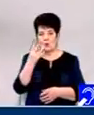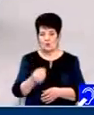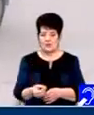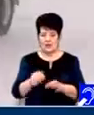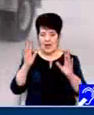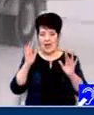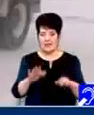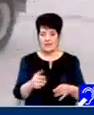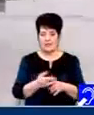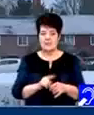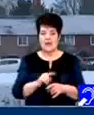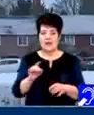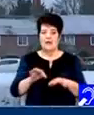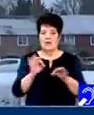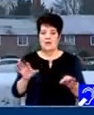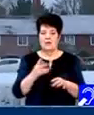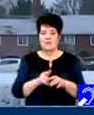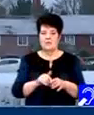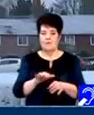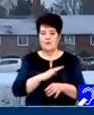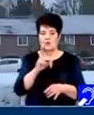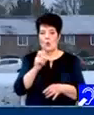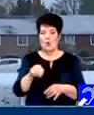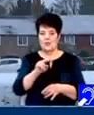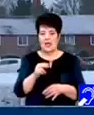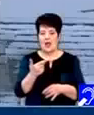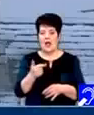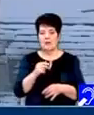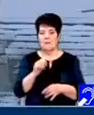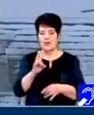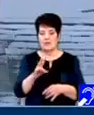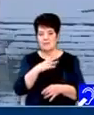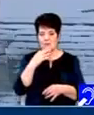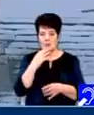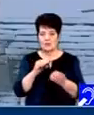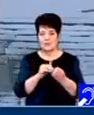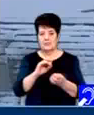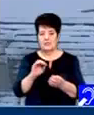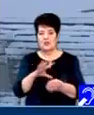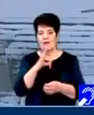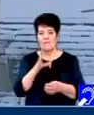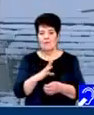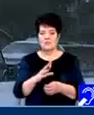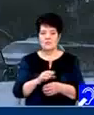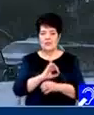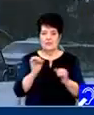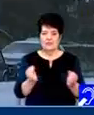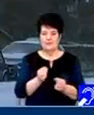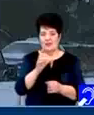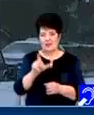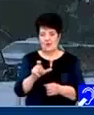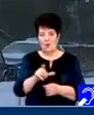Și Anglia, Țara Galilor și Scoția sunt sub cod galben. O persoană a murit și mai multe 10 au fost tratate de hipotermie. Zeci